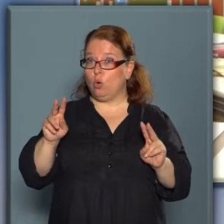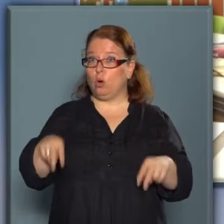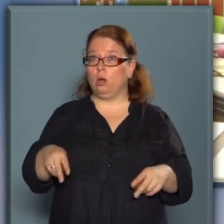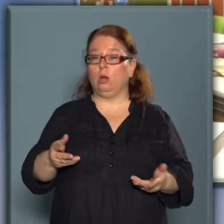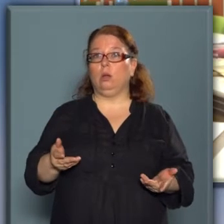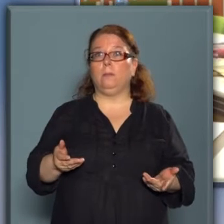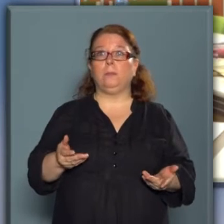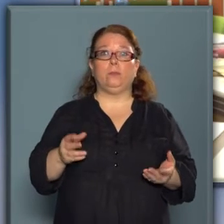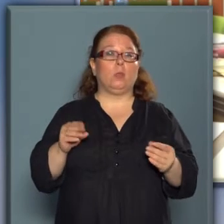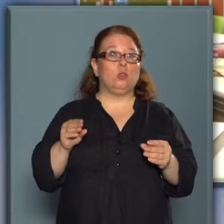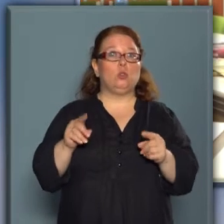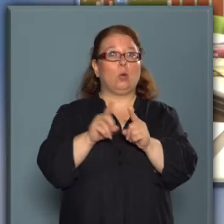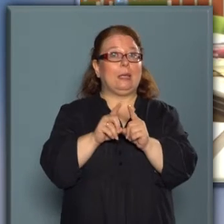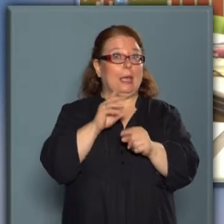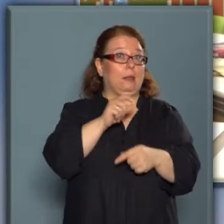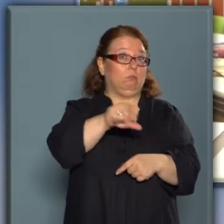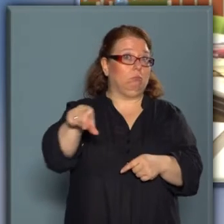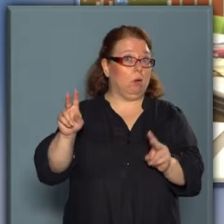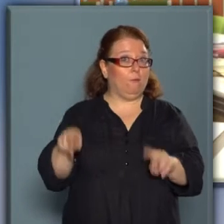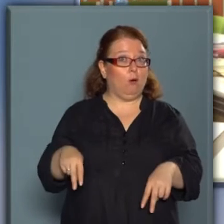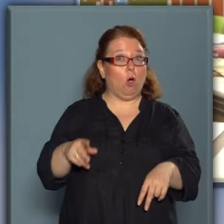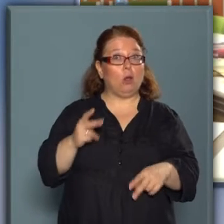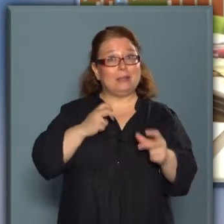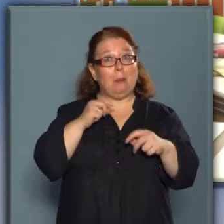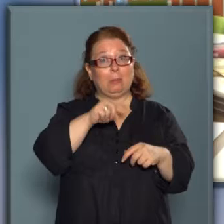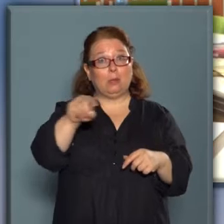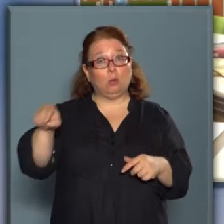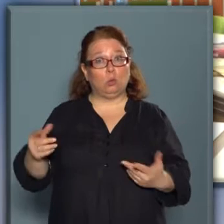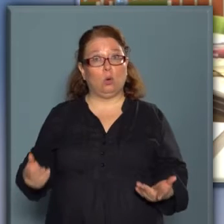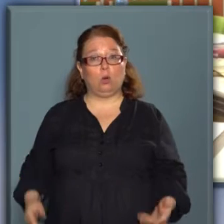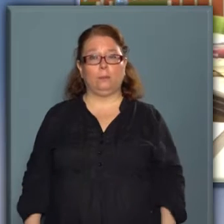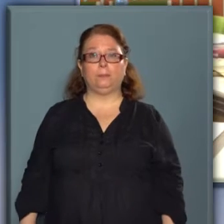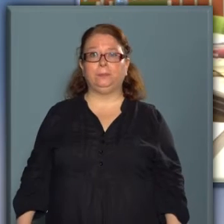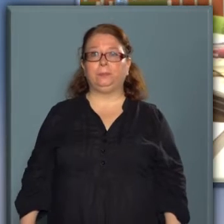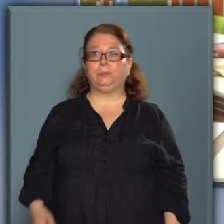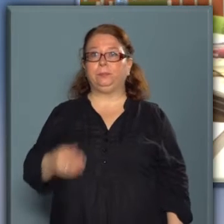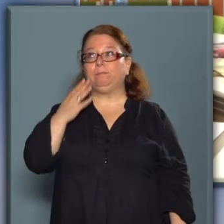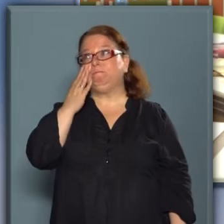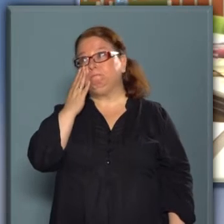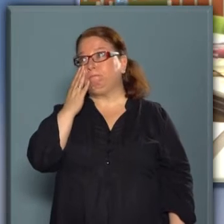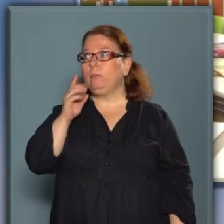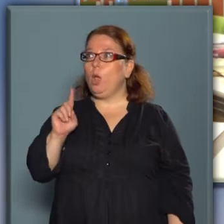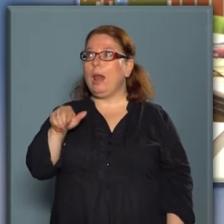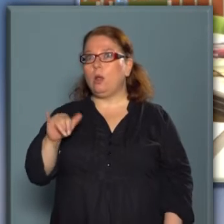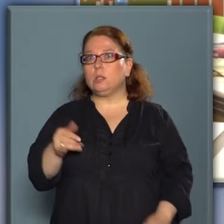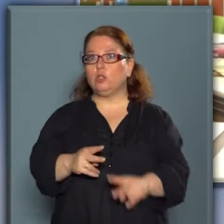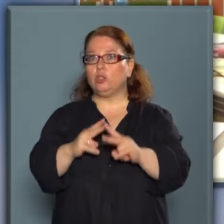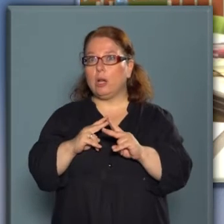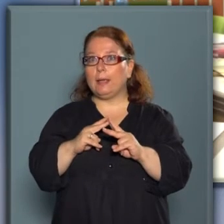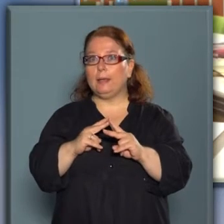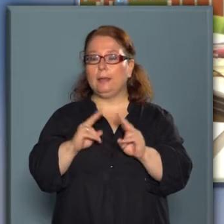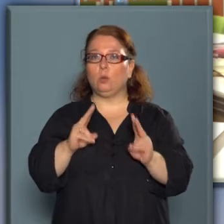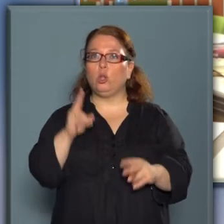és nagyon sok ilyen is van, akikre számíthatok. Talán az is segítség,